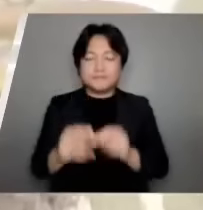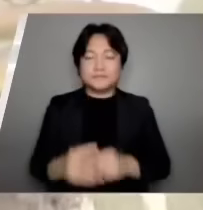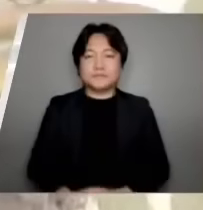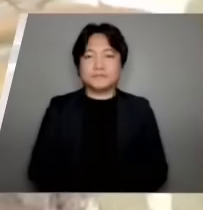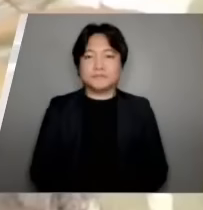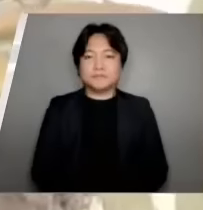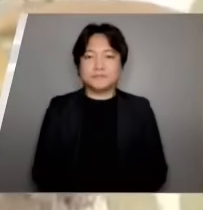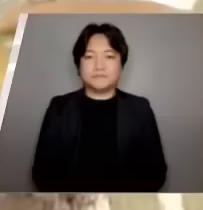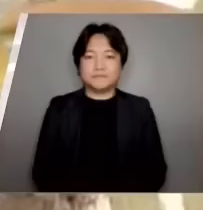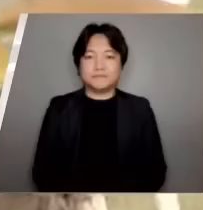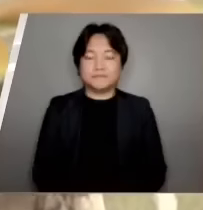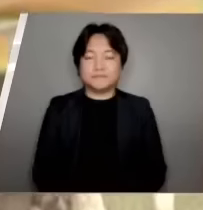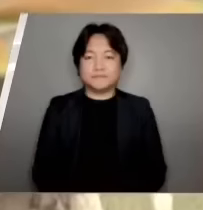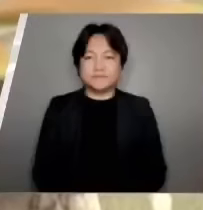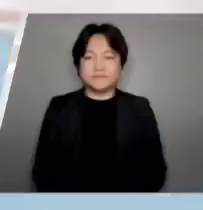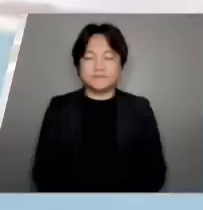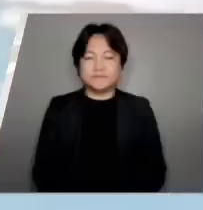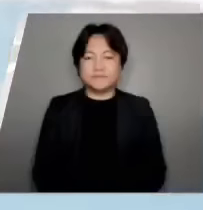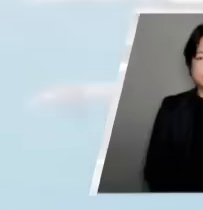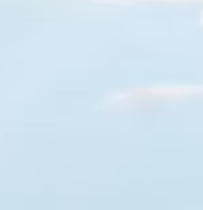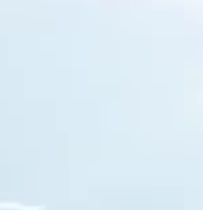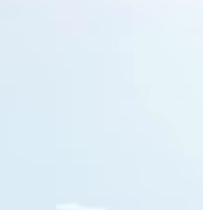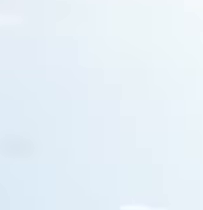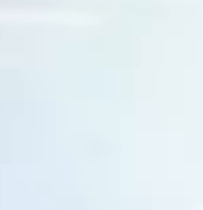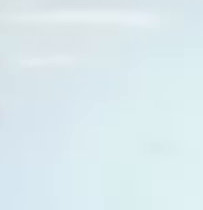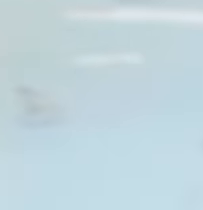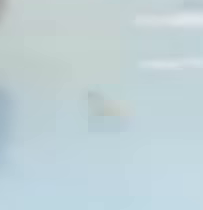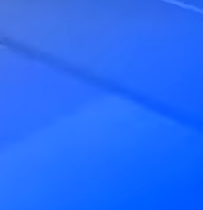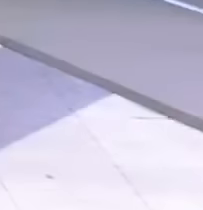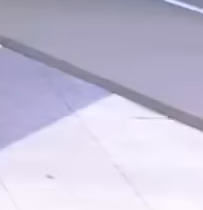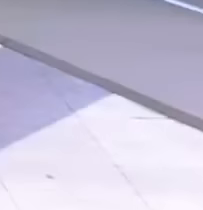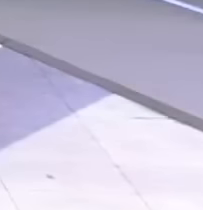GMA Regional TV, ang inyong saksi.